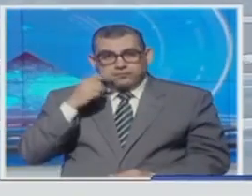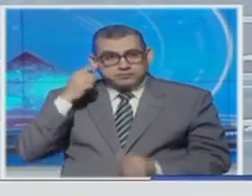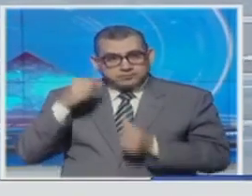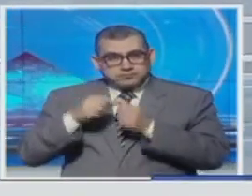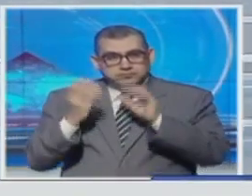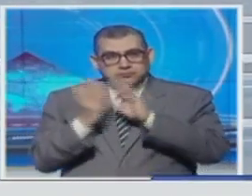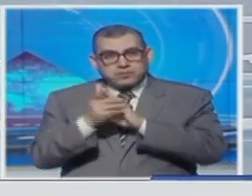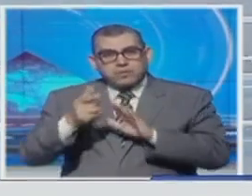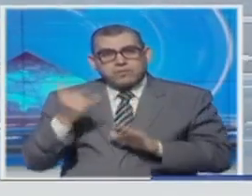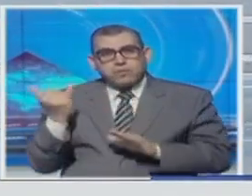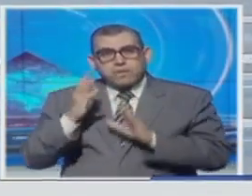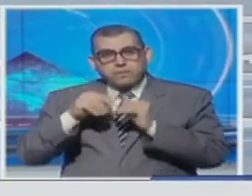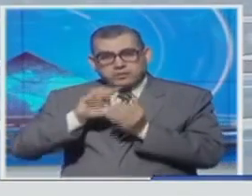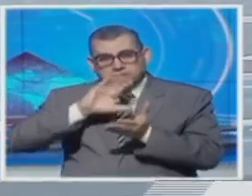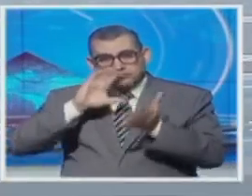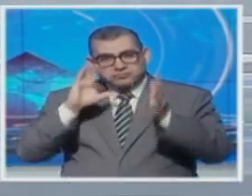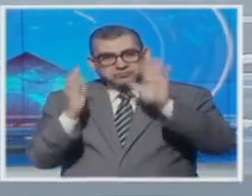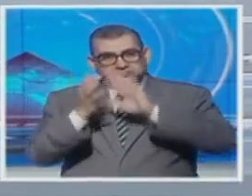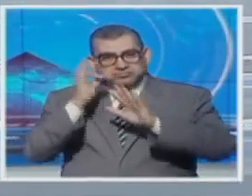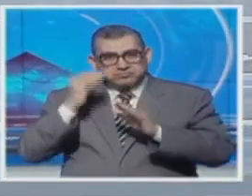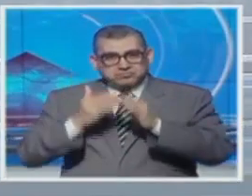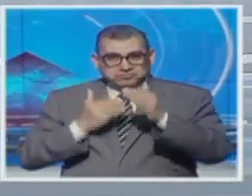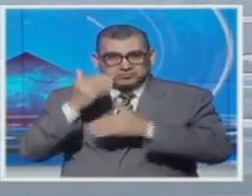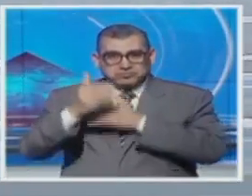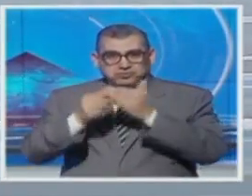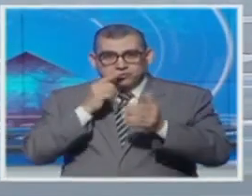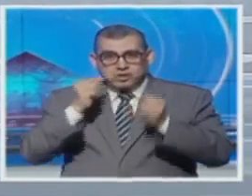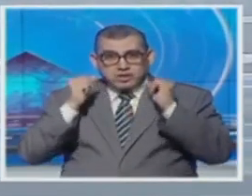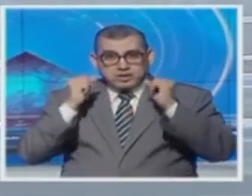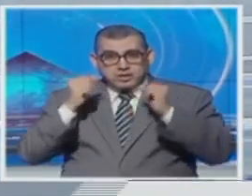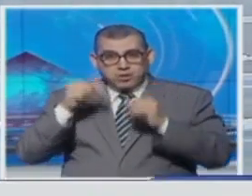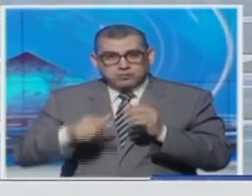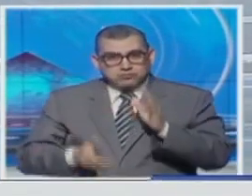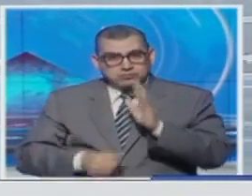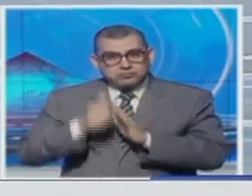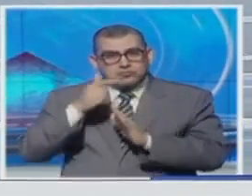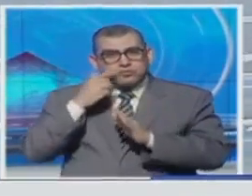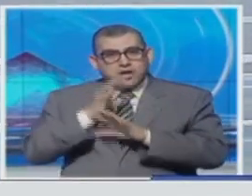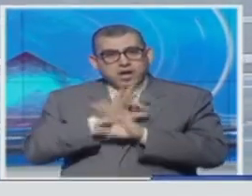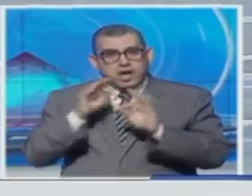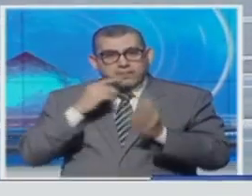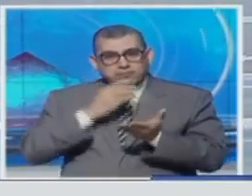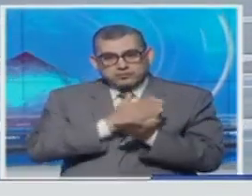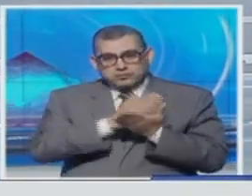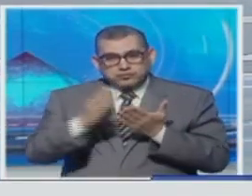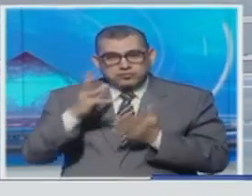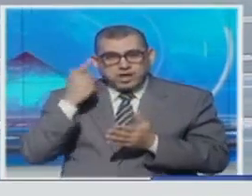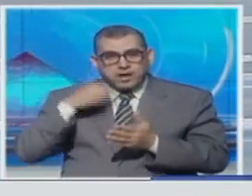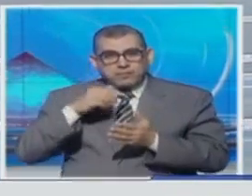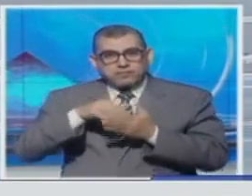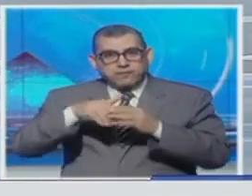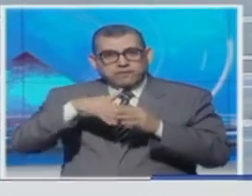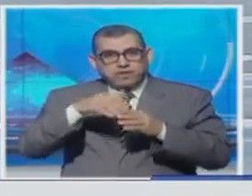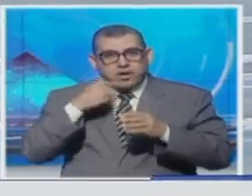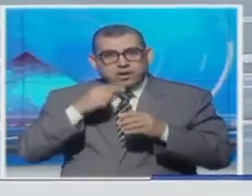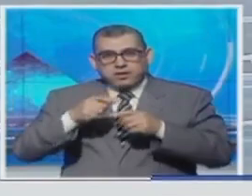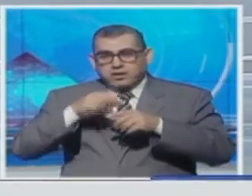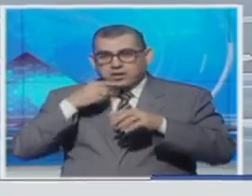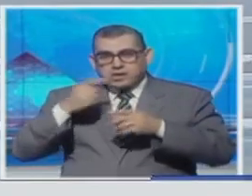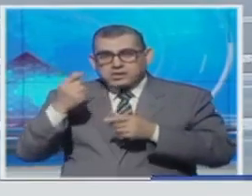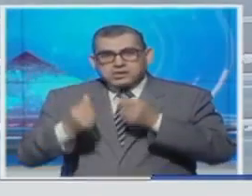الأحداث المهمة في تاريخ الوطن، مشيرا إلى أن الثورة كانت لها دورا مهما في القضاء على الفوارق بين